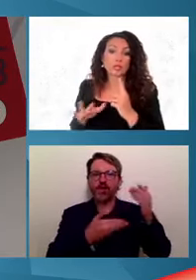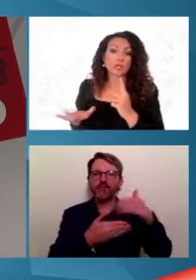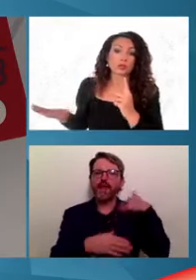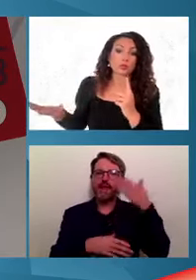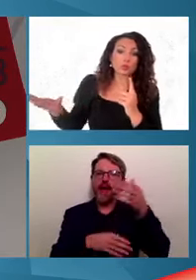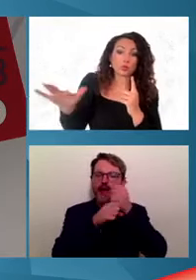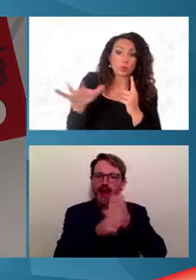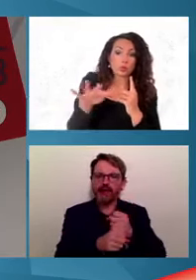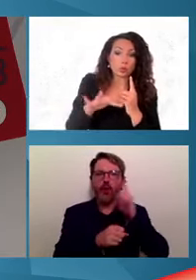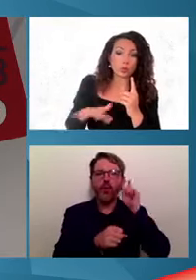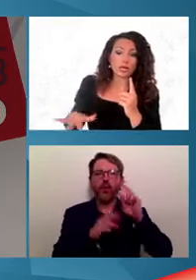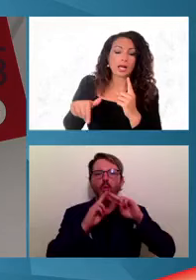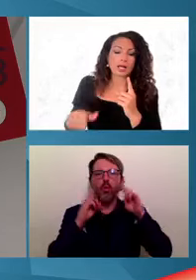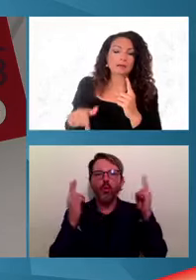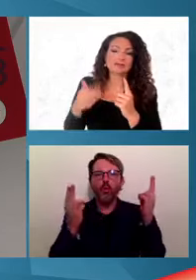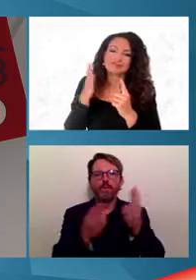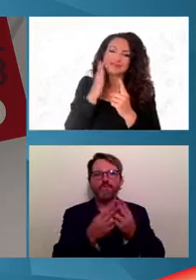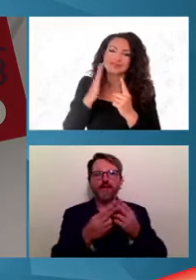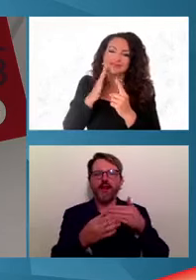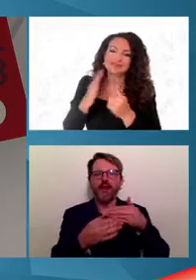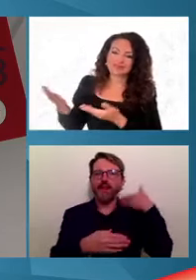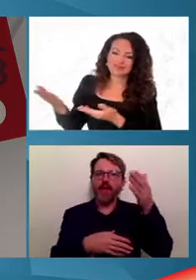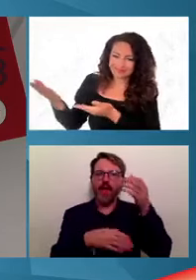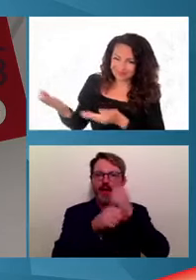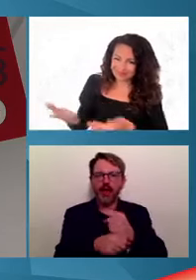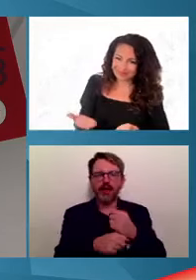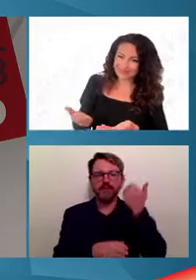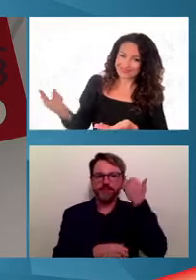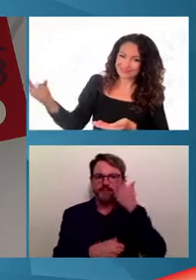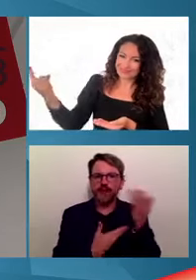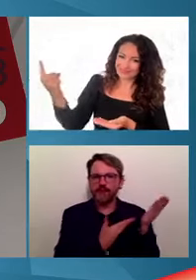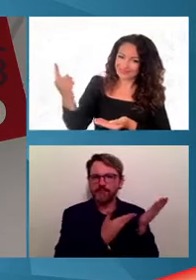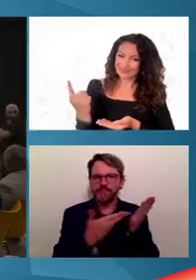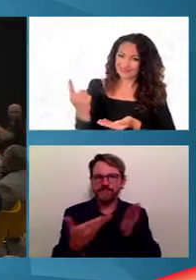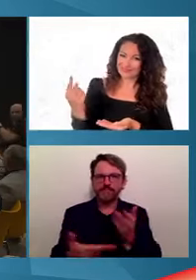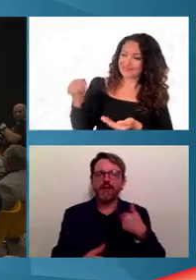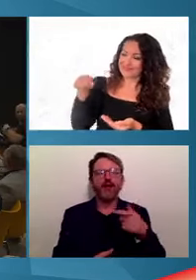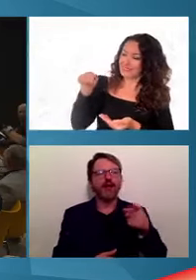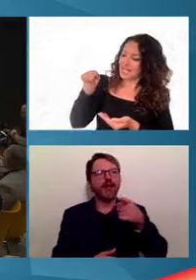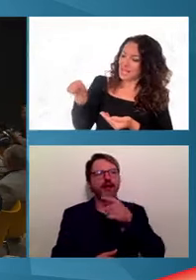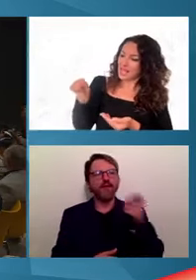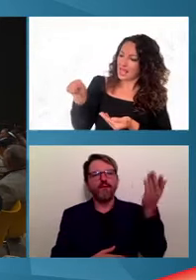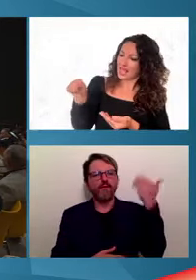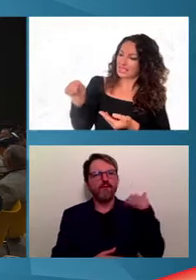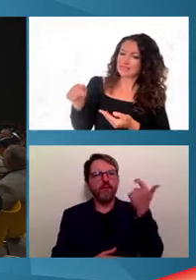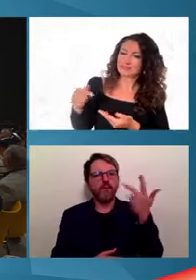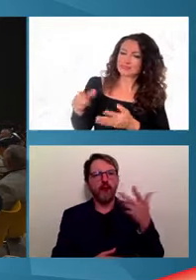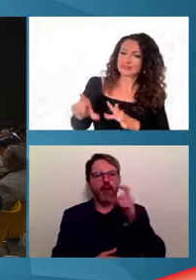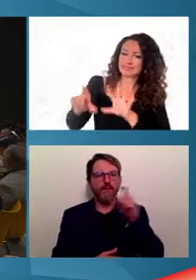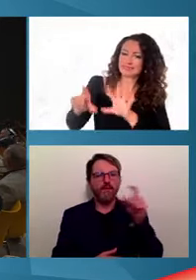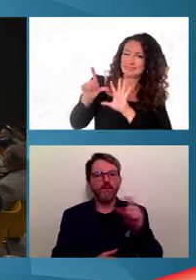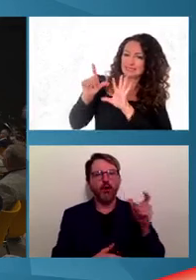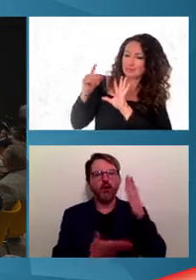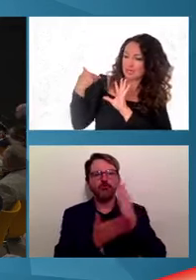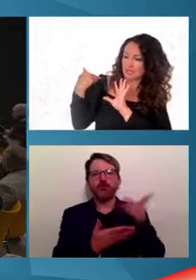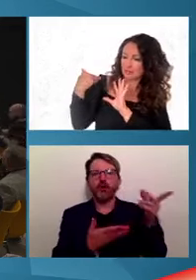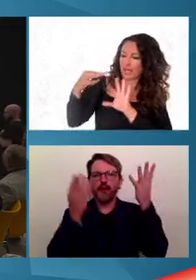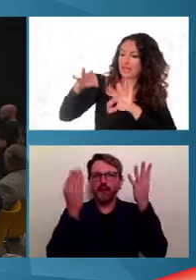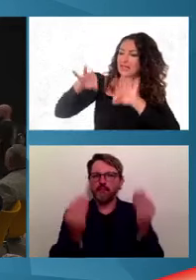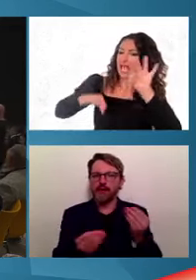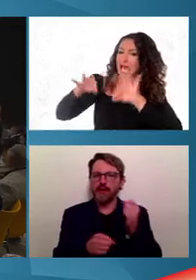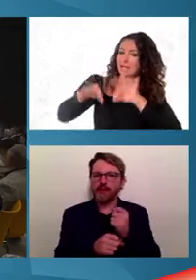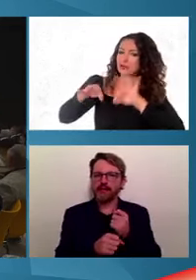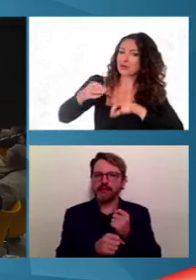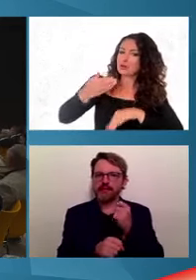palco. Lei ha tracciato il suo bilancio qualche settimana fa al Teatro di San Giacomo e ha parlato